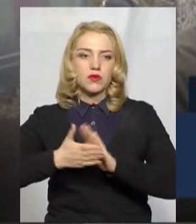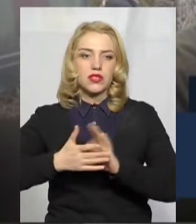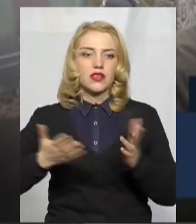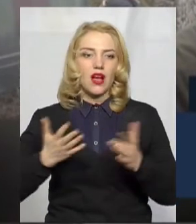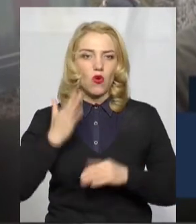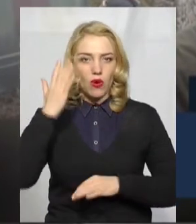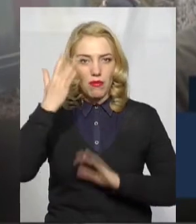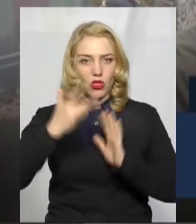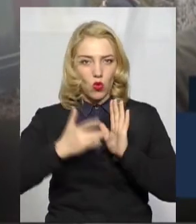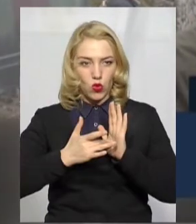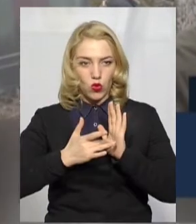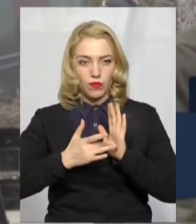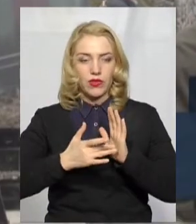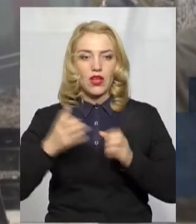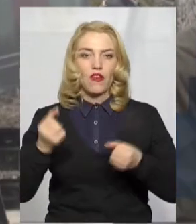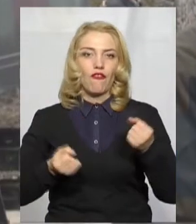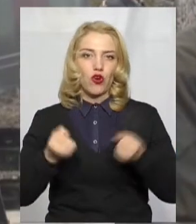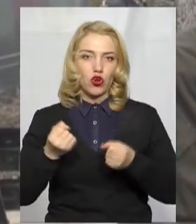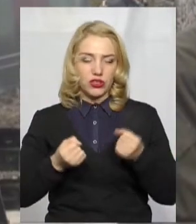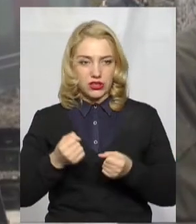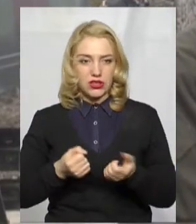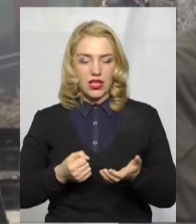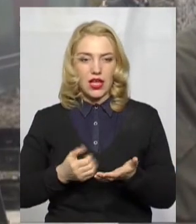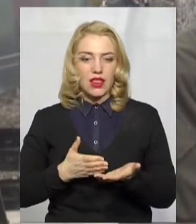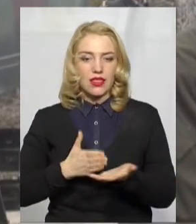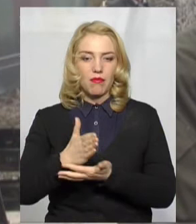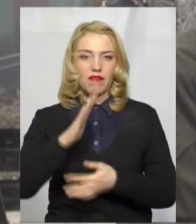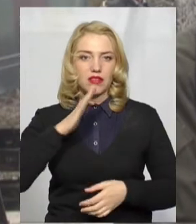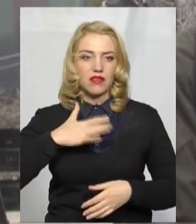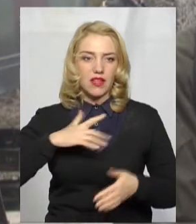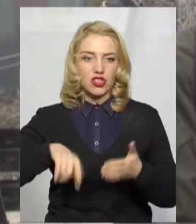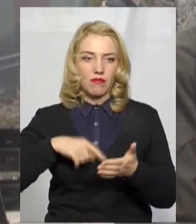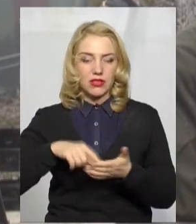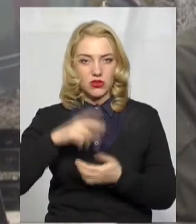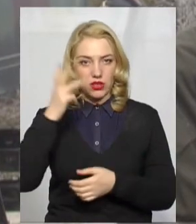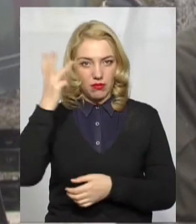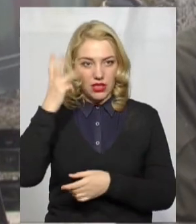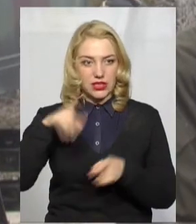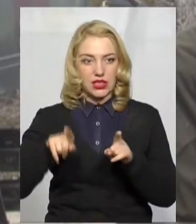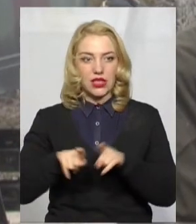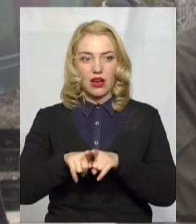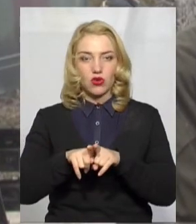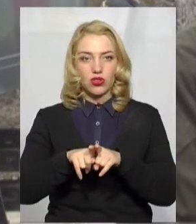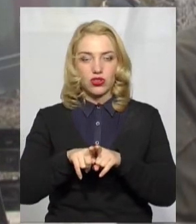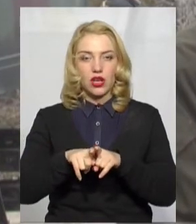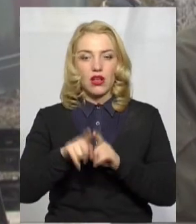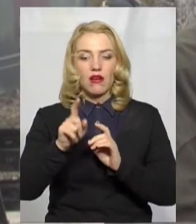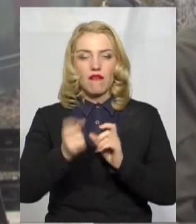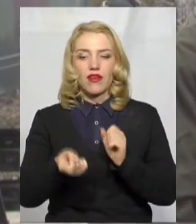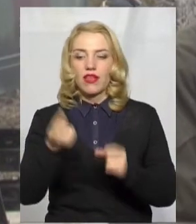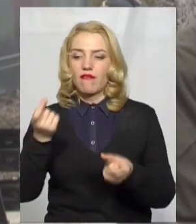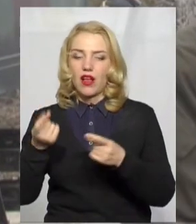метою водії направляються в наше місто Хмельницьке. Також виявляємо